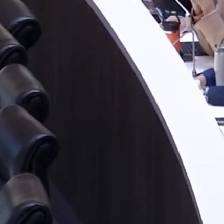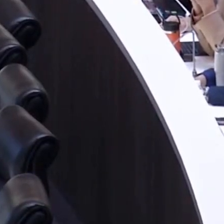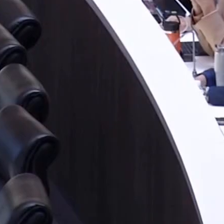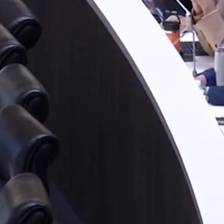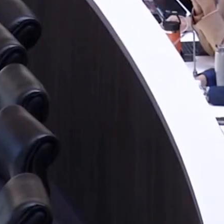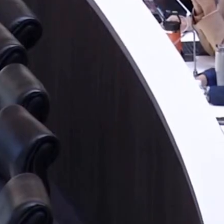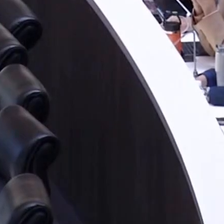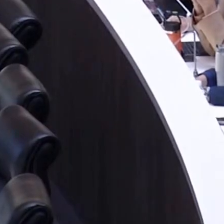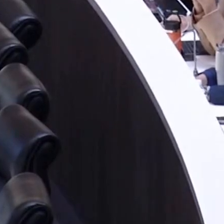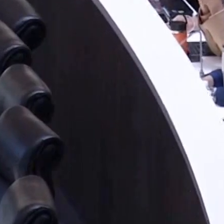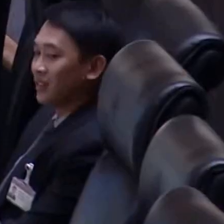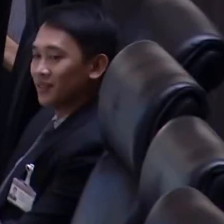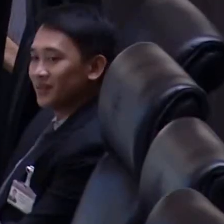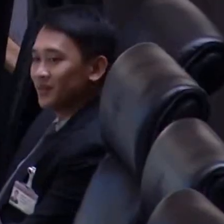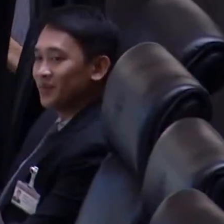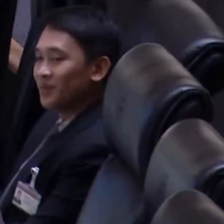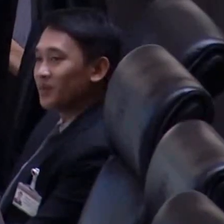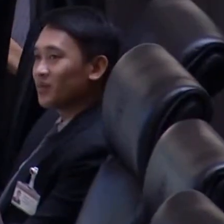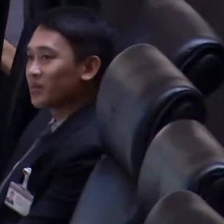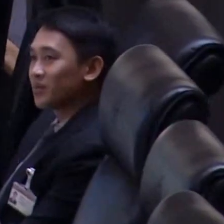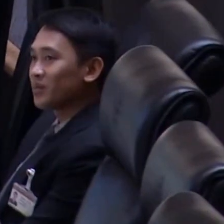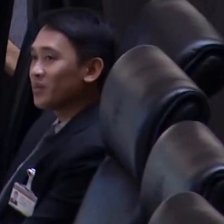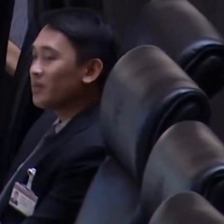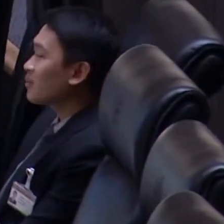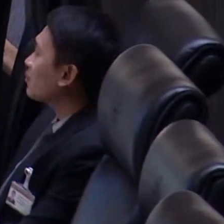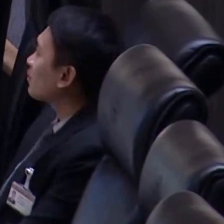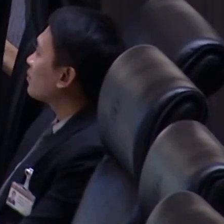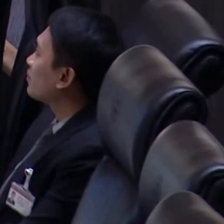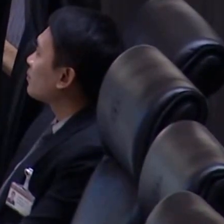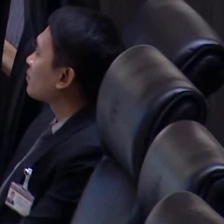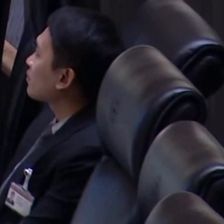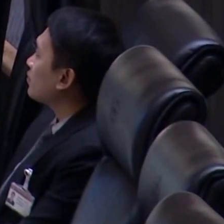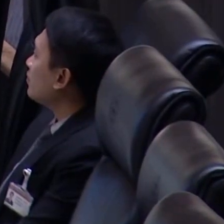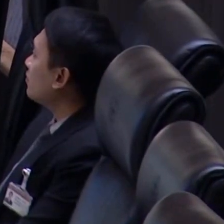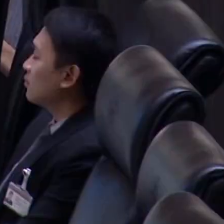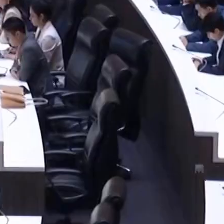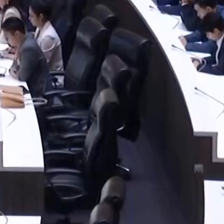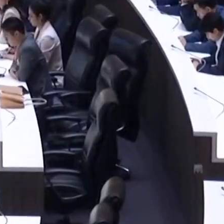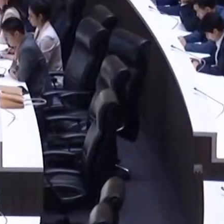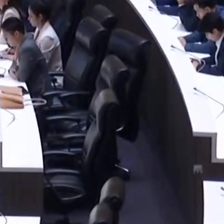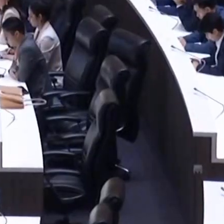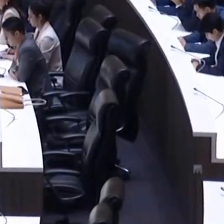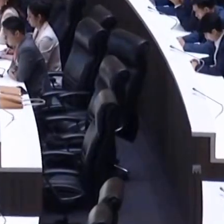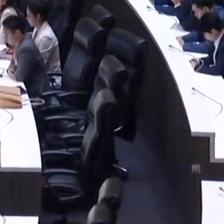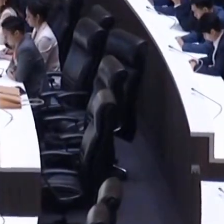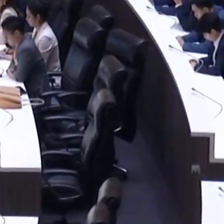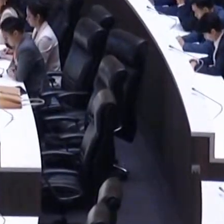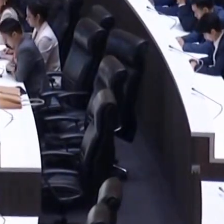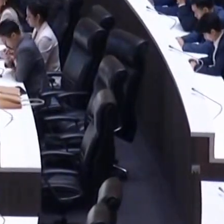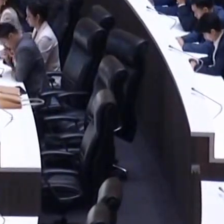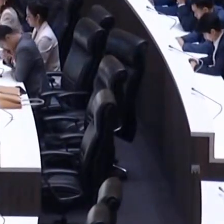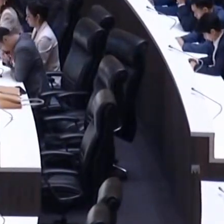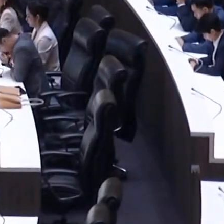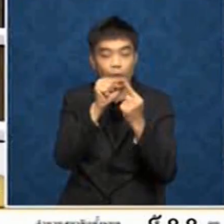บาทคุณจุลพันธ์ยืนยันว่าจะไม่มีนักเรียนนักศึกษาหลุดออกนอกระบบการศึกษาอย่างแน่นอนครับส่วน